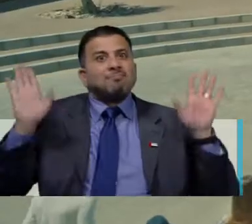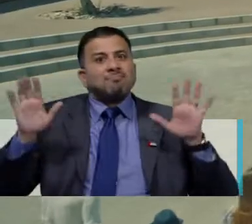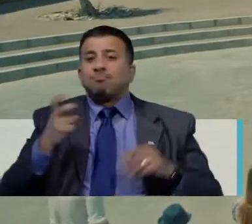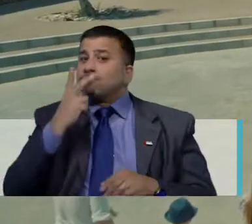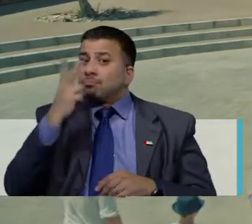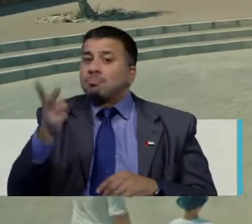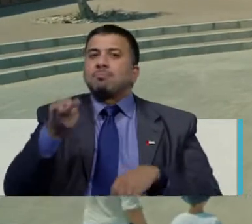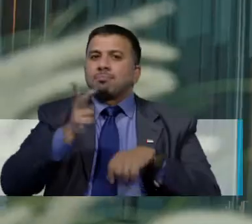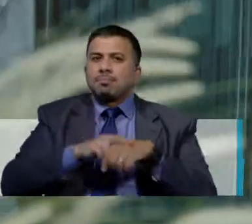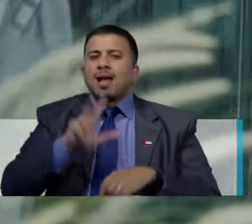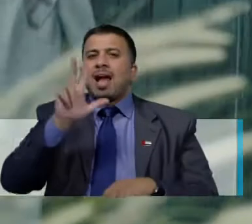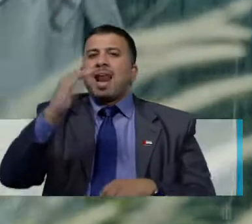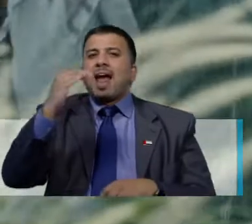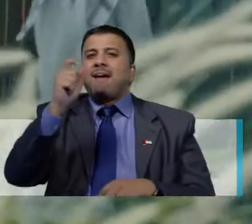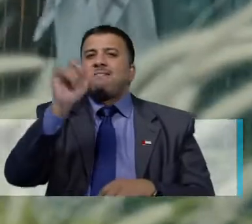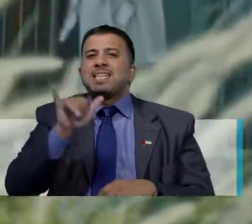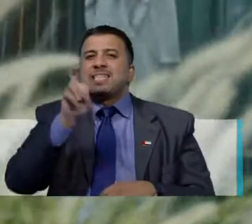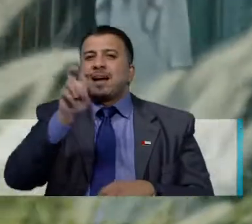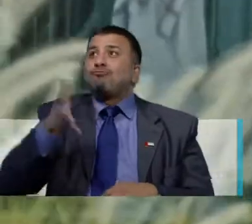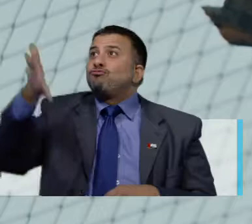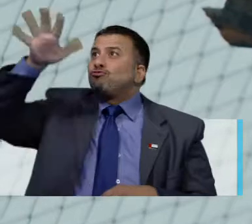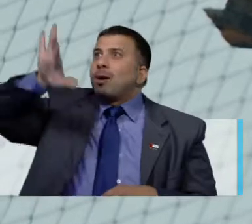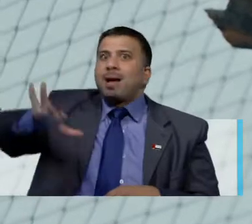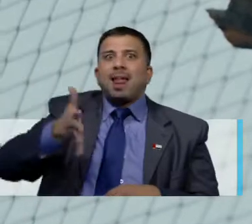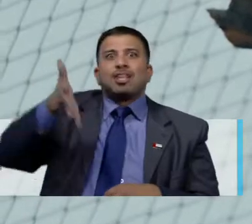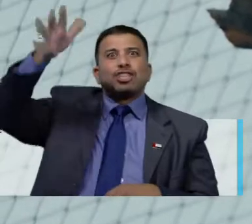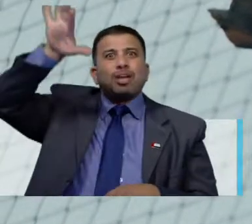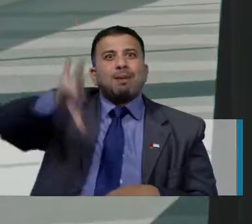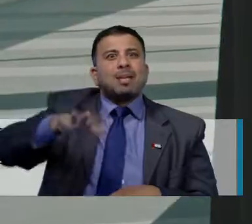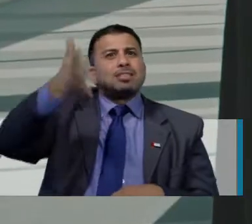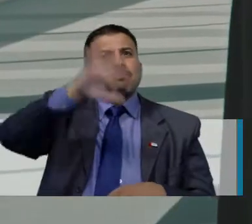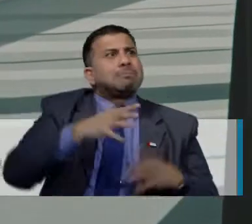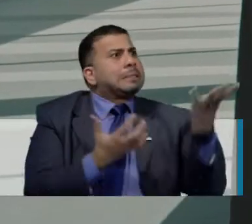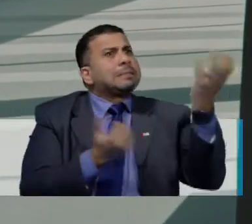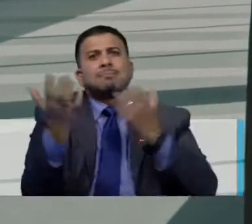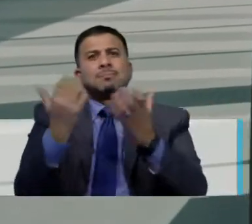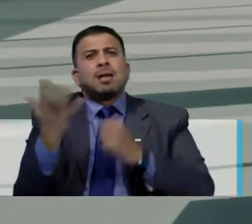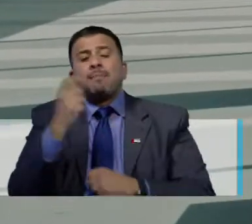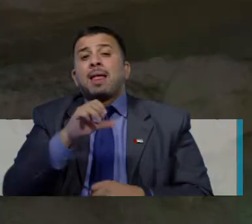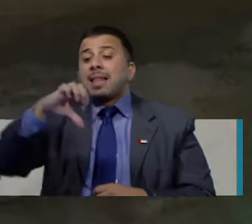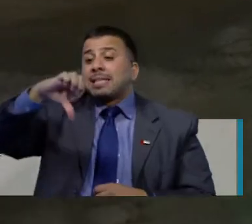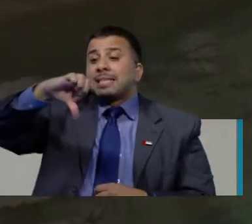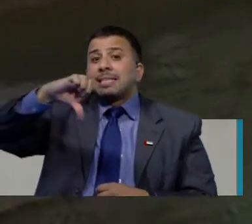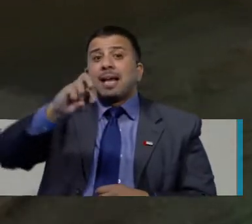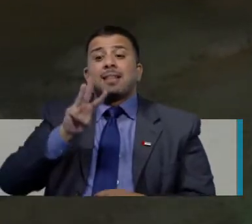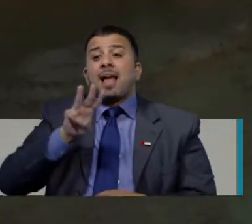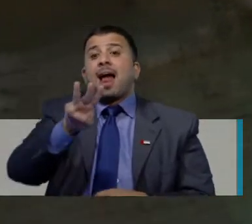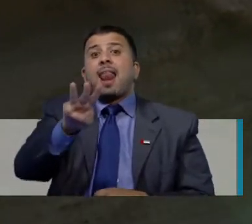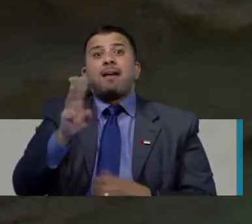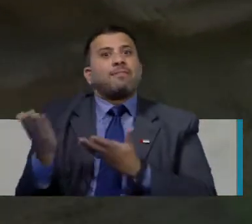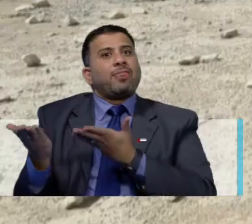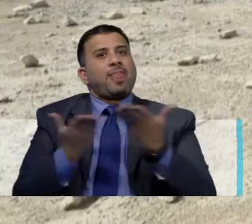يأتي مركز الحفية لصون البيئة الجبلية الذي استقبل أكثر من 9,000 زائر.